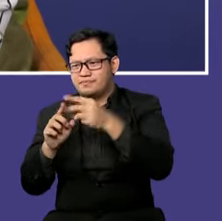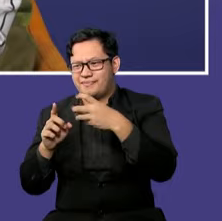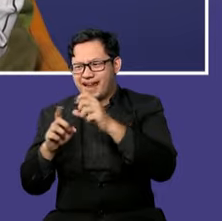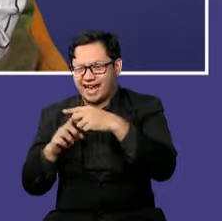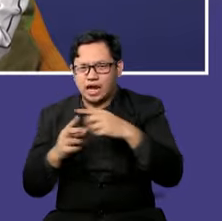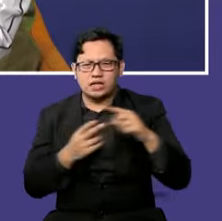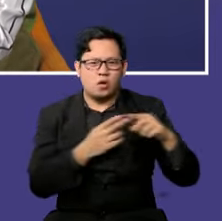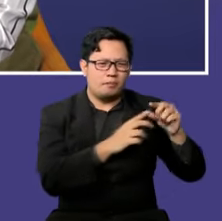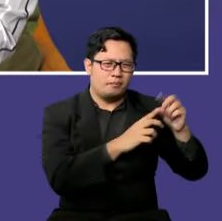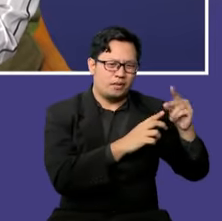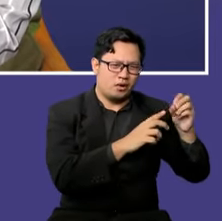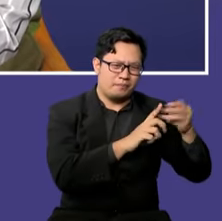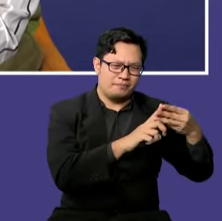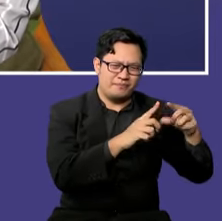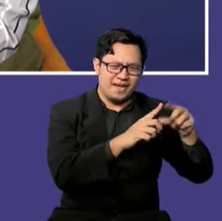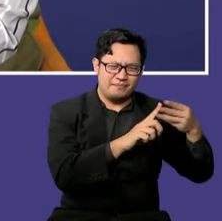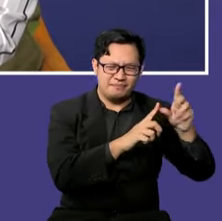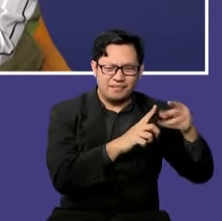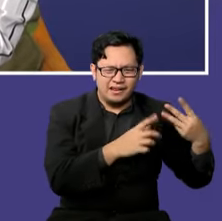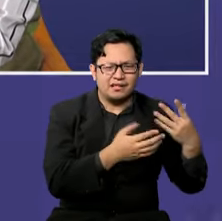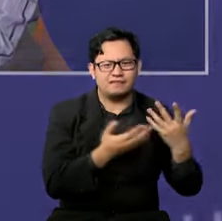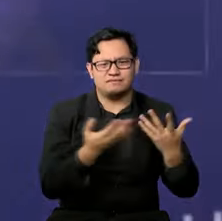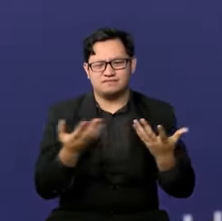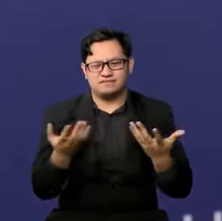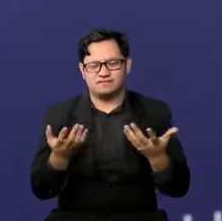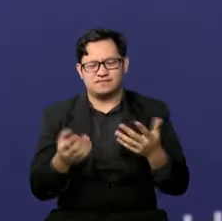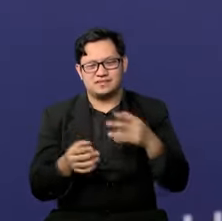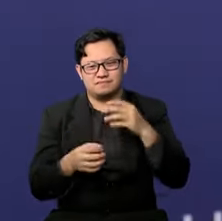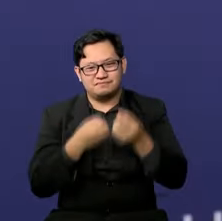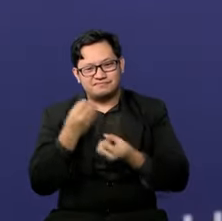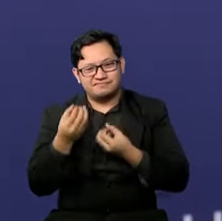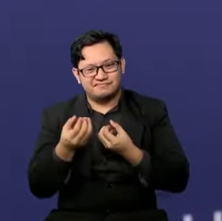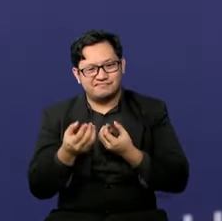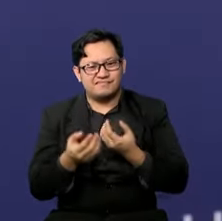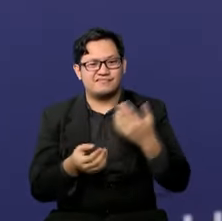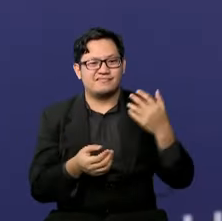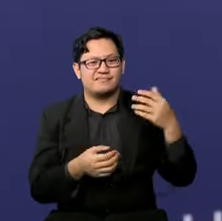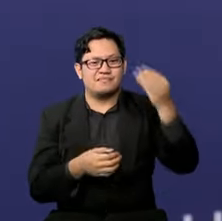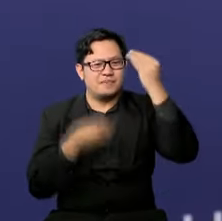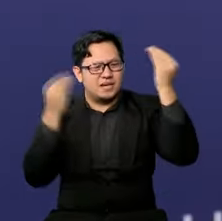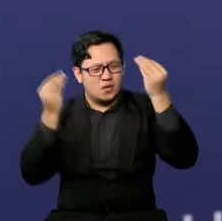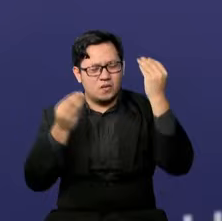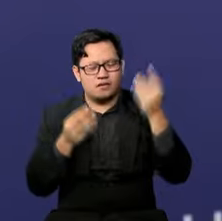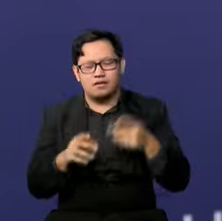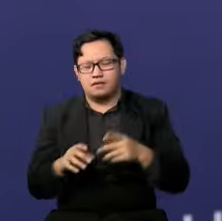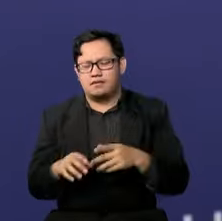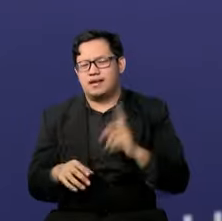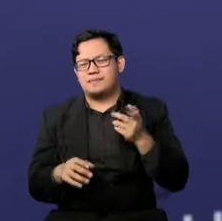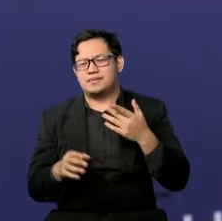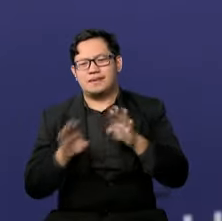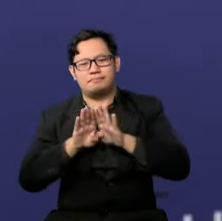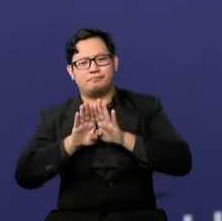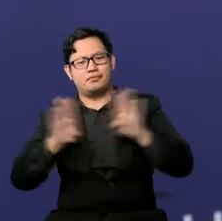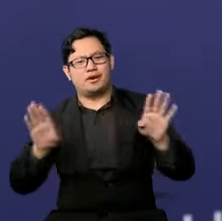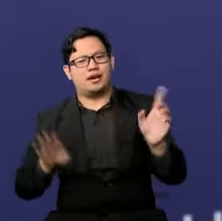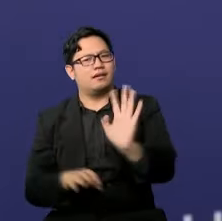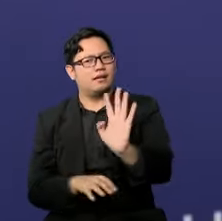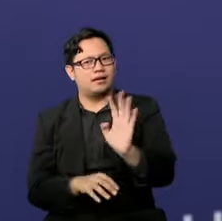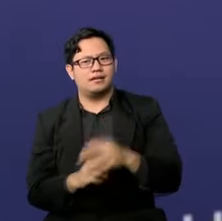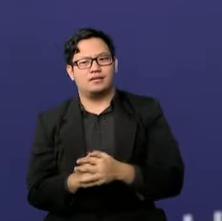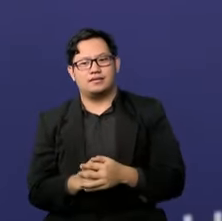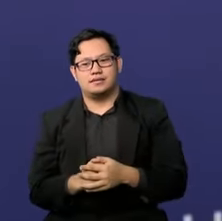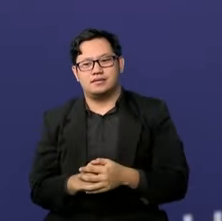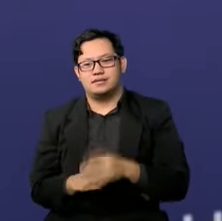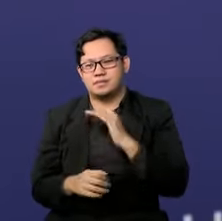Wi Kenapa nggak dibuka aja Mbak Berapa banyak probable kita supaya barangkali jurnalis juga enggak pusing gitu nggak akan ngomongin odp nggak ngomongin PBB